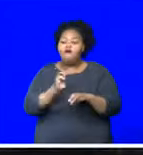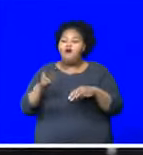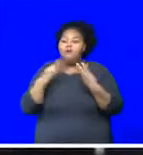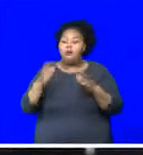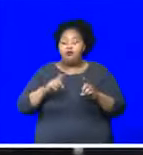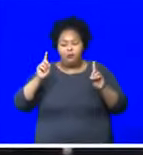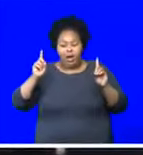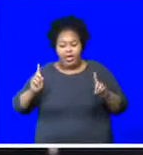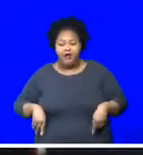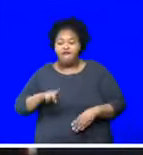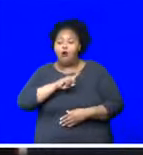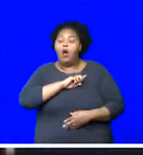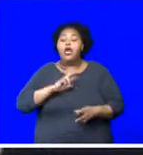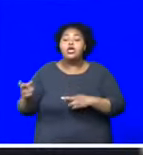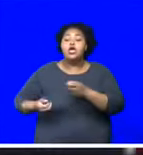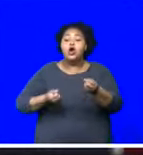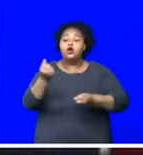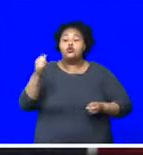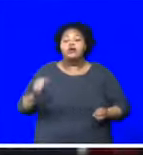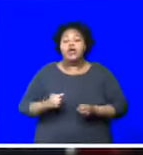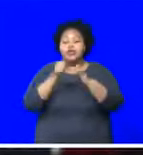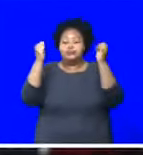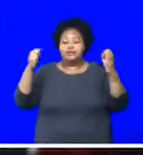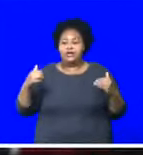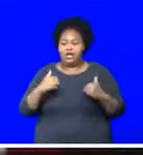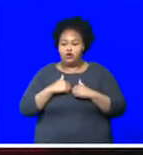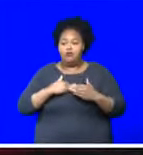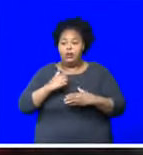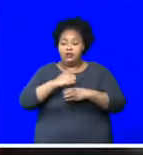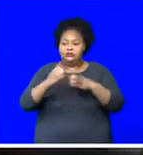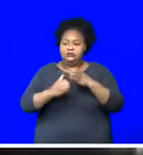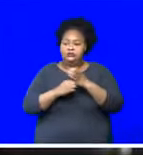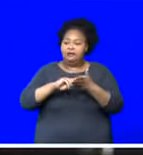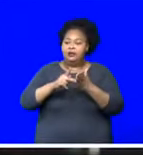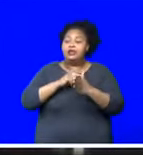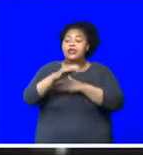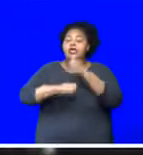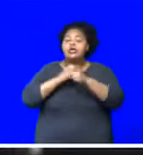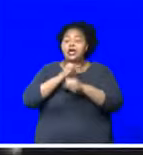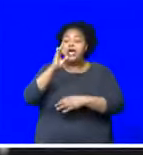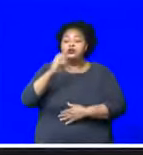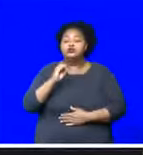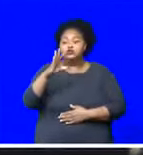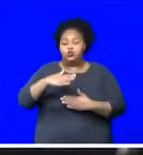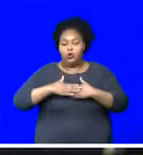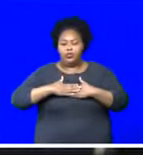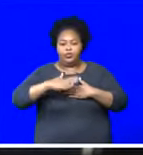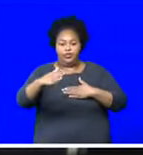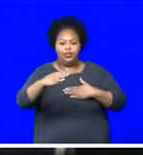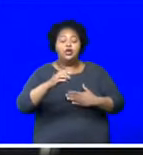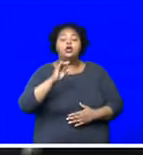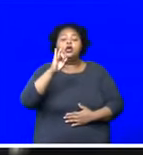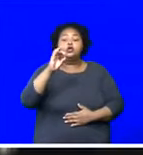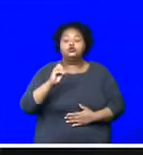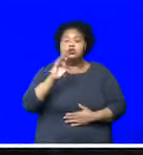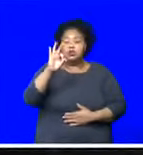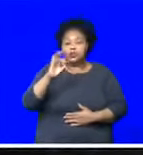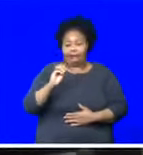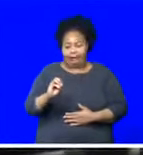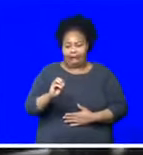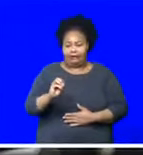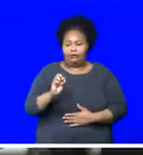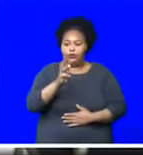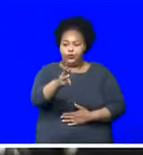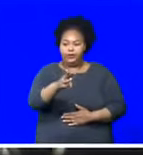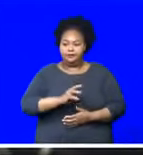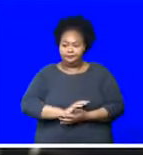temgwaqo. Lolu hlaka libheke ukuthi lube lomnyaka wa 2021 kuya ku 2030. Itinzabeni kubika sonto mlangeni